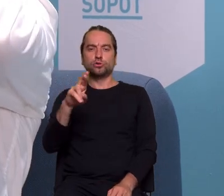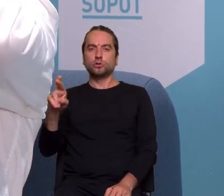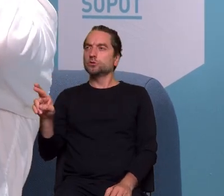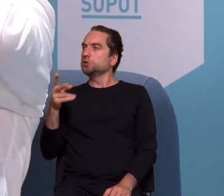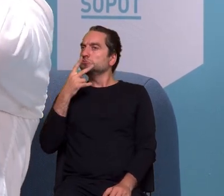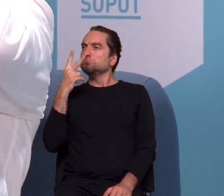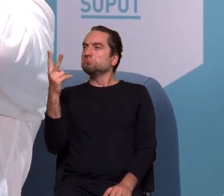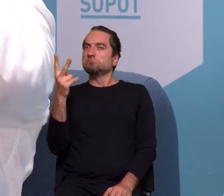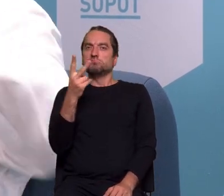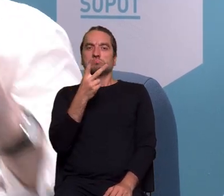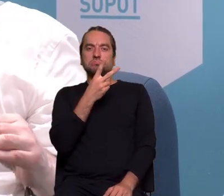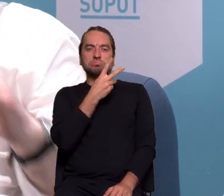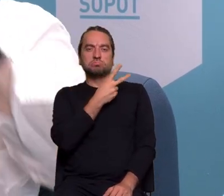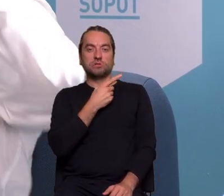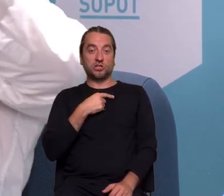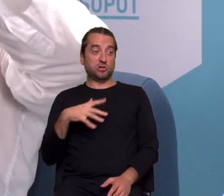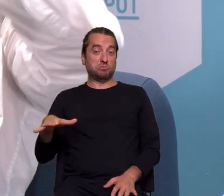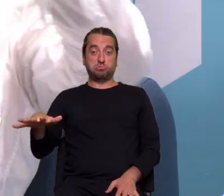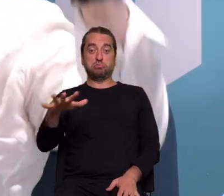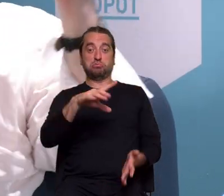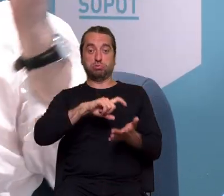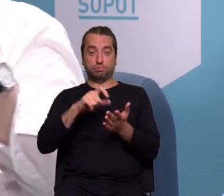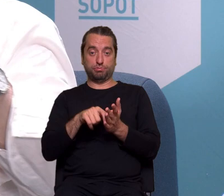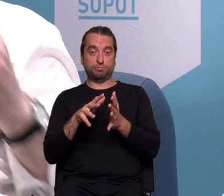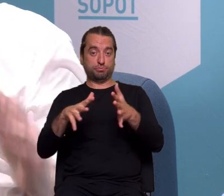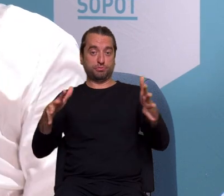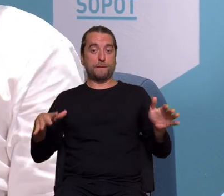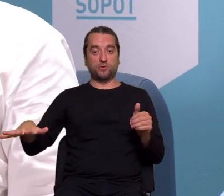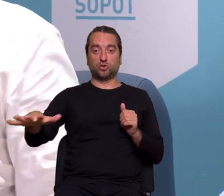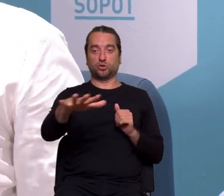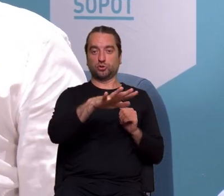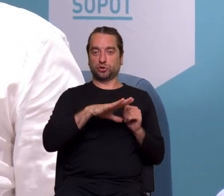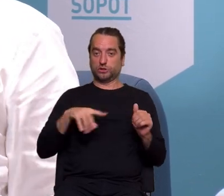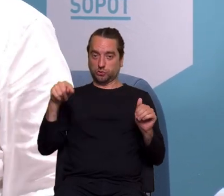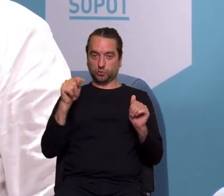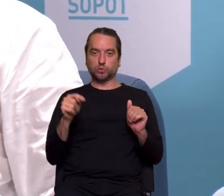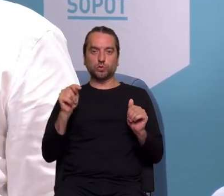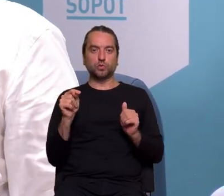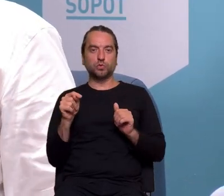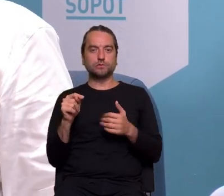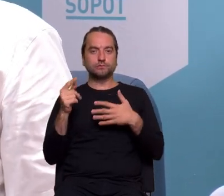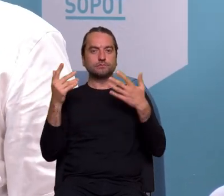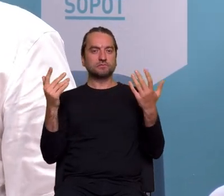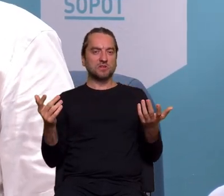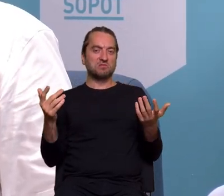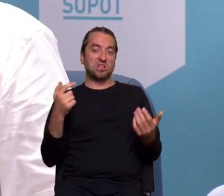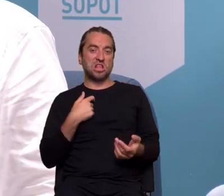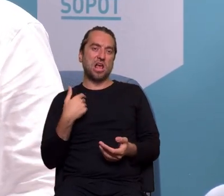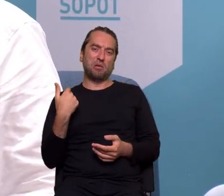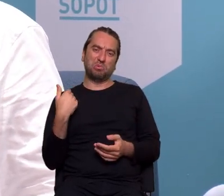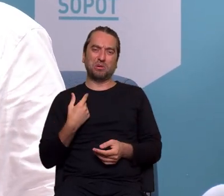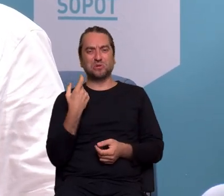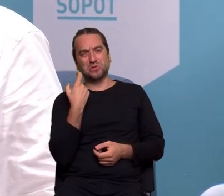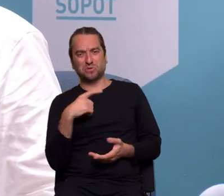I powiem państwu, że ja w takim pomieszczeniu, w takim przedmiocie przestrzennym, jakim tutaj jestem, byłem już, nie wiem, ze 100